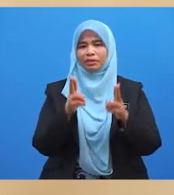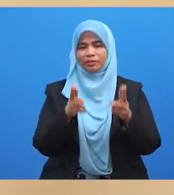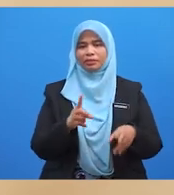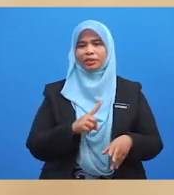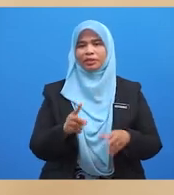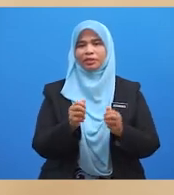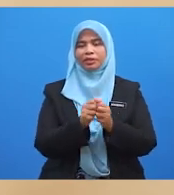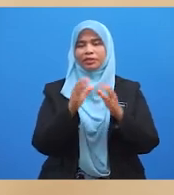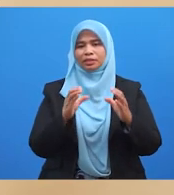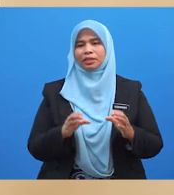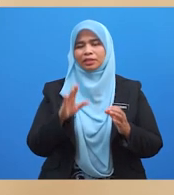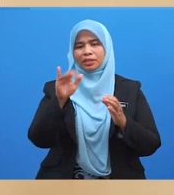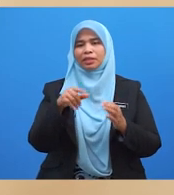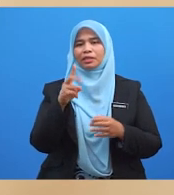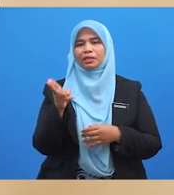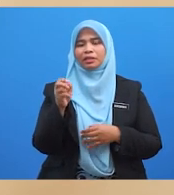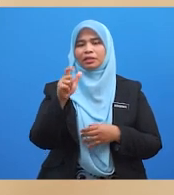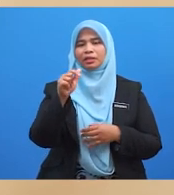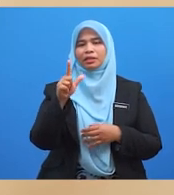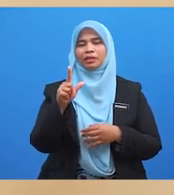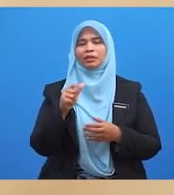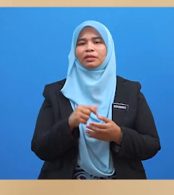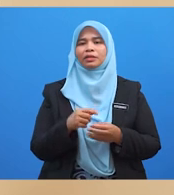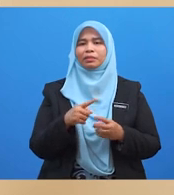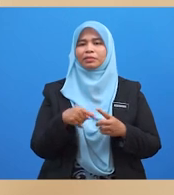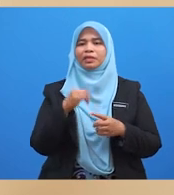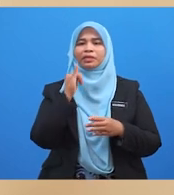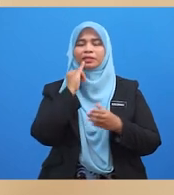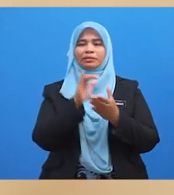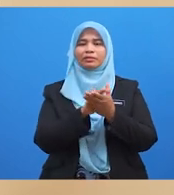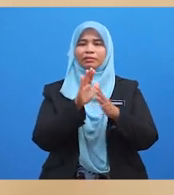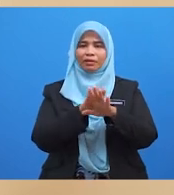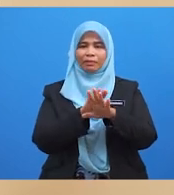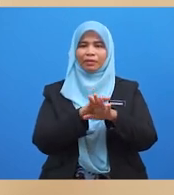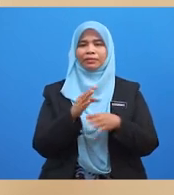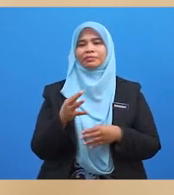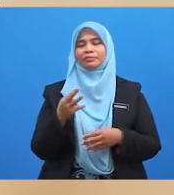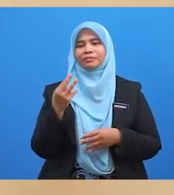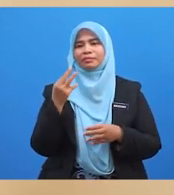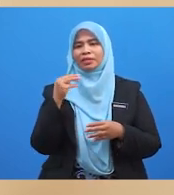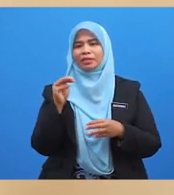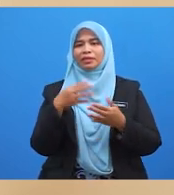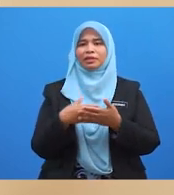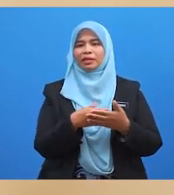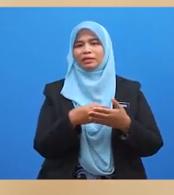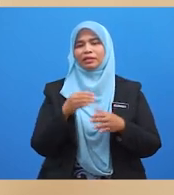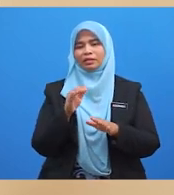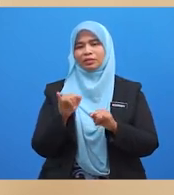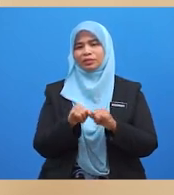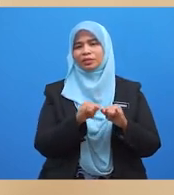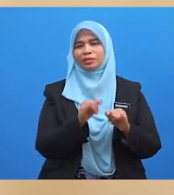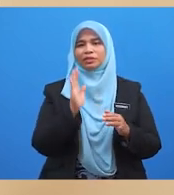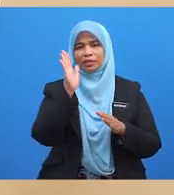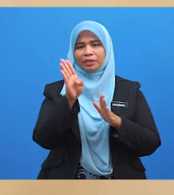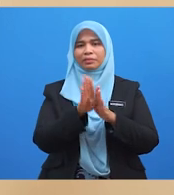cara yang halal. Apabila isteri ramai, maka anak juga akan bertambah maka ini akan menyumbang kepada